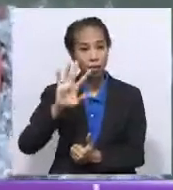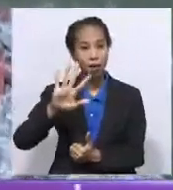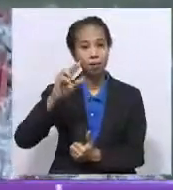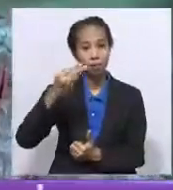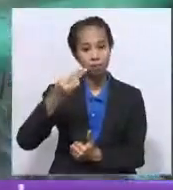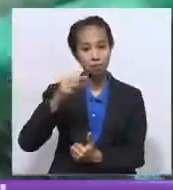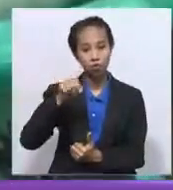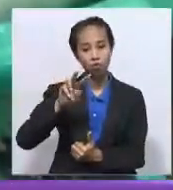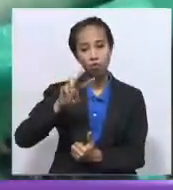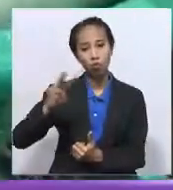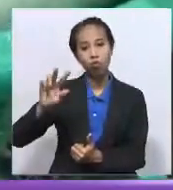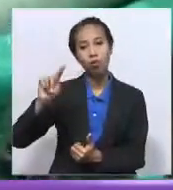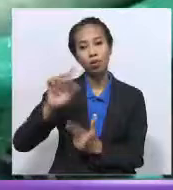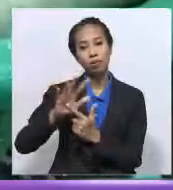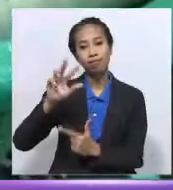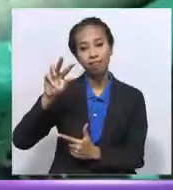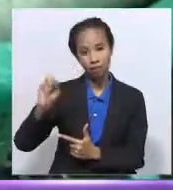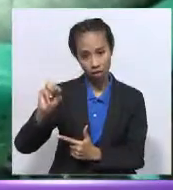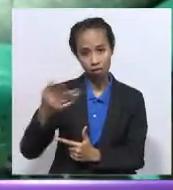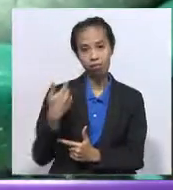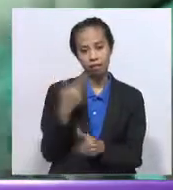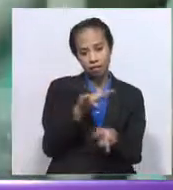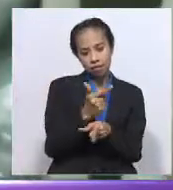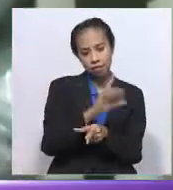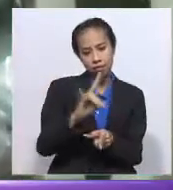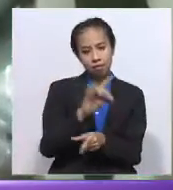53,224.22 ตันการเพาะเลี้ยงสัตว์น้ำ